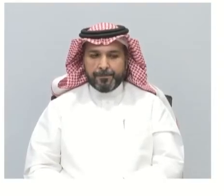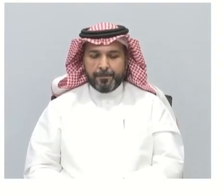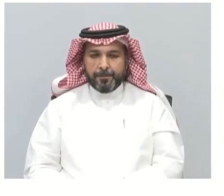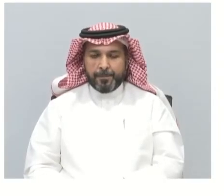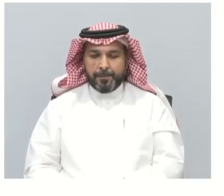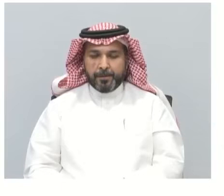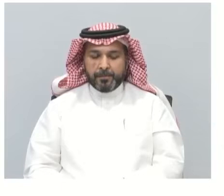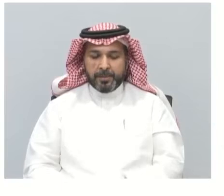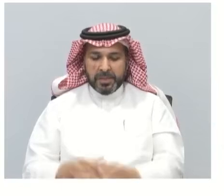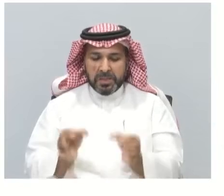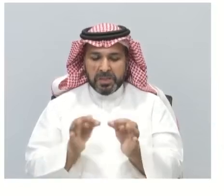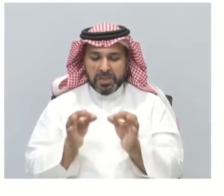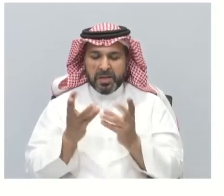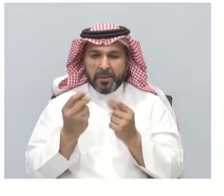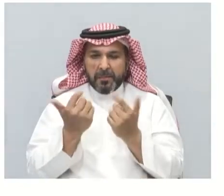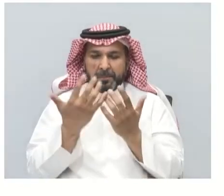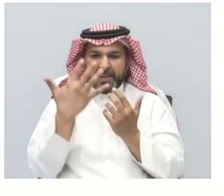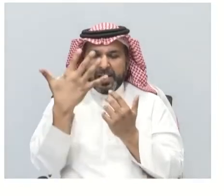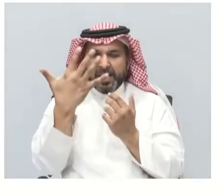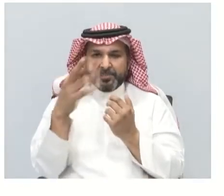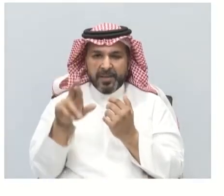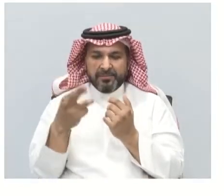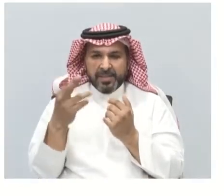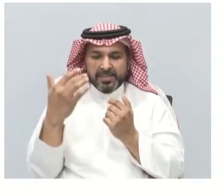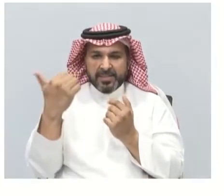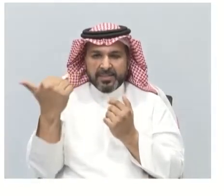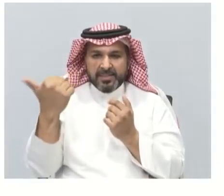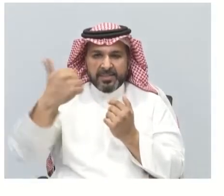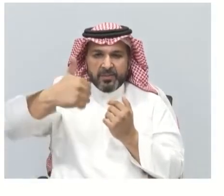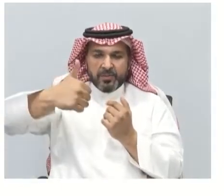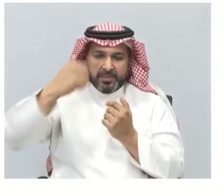تقريبا 5.66 بال